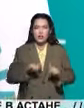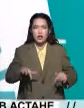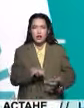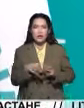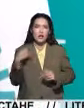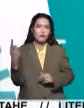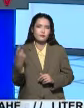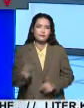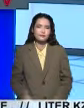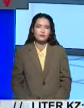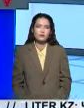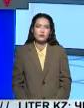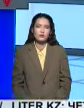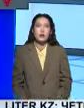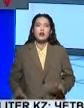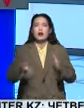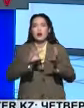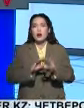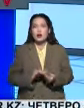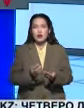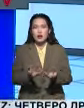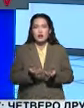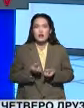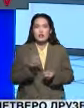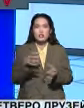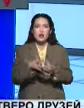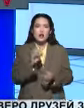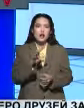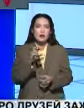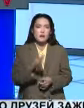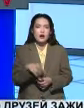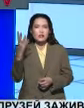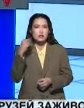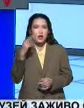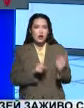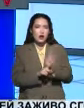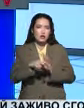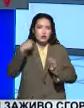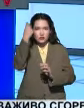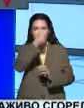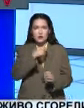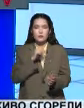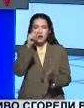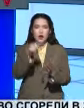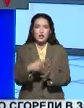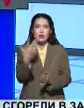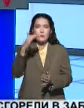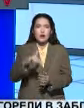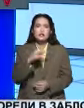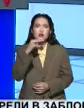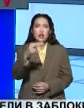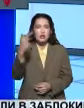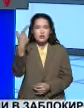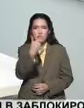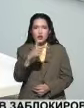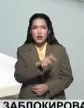хозяйство. В общественную приемную партии «Аманат» в Алматы с начала этого года поступило более 5000 обращений от граждан. Из